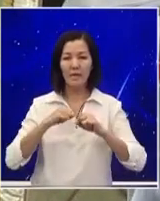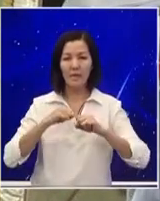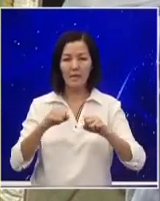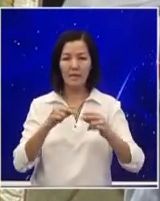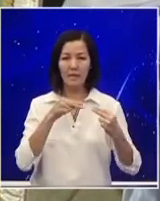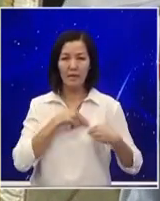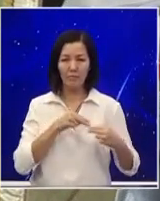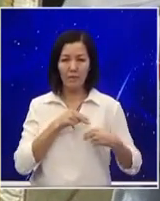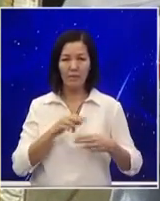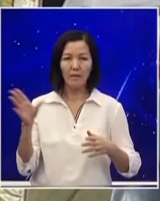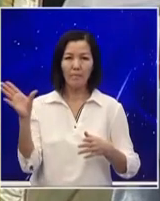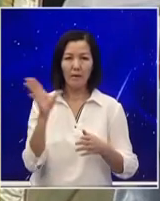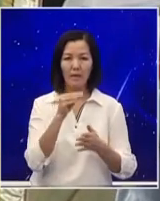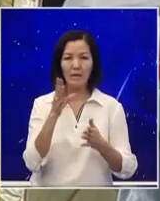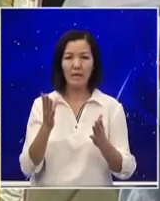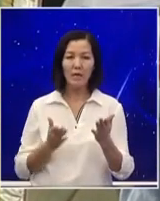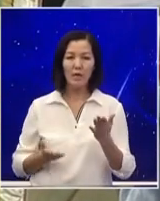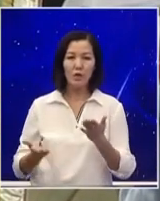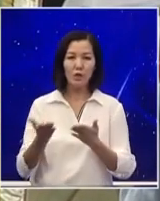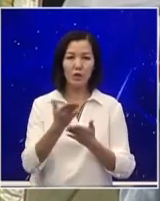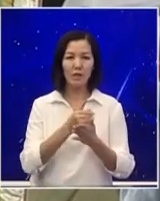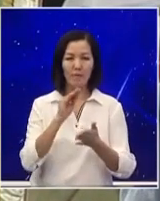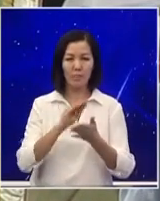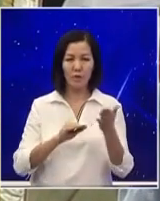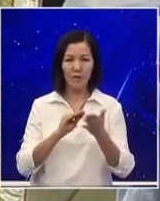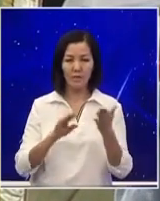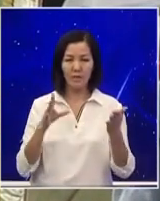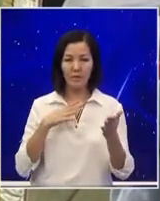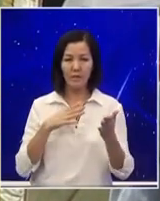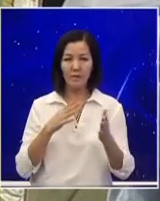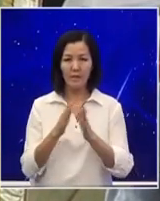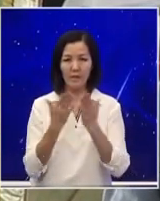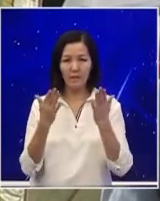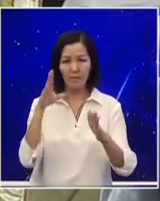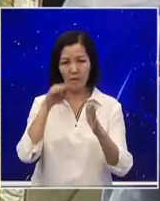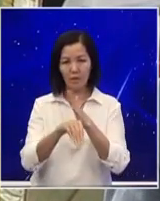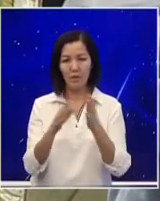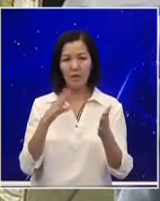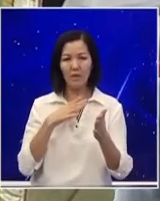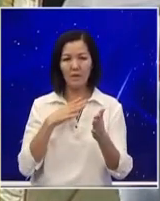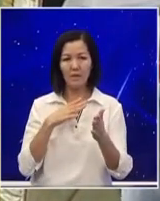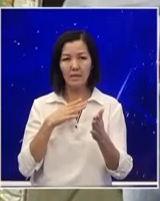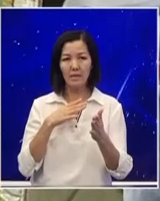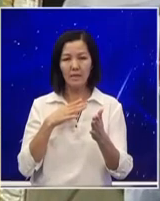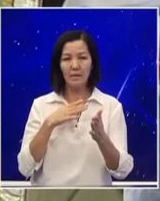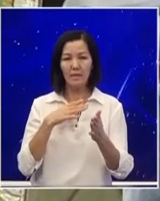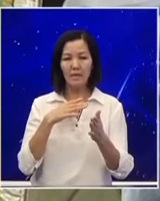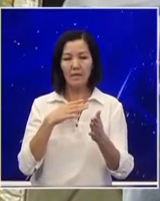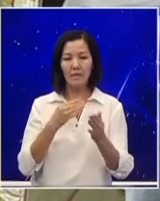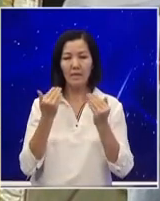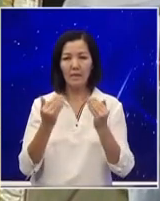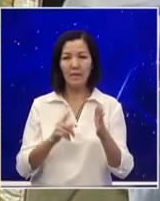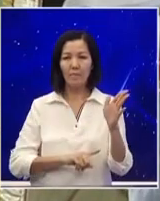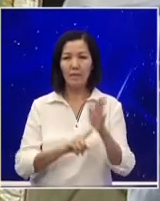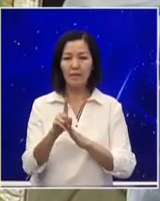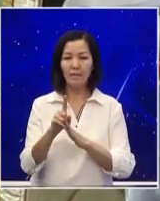еңбектері түгел қамтылды. Енді бұл тек қана бастамасы деп жатыр ғой, жаңа ақсақалдарымыз бұл бастамасы